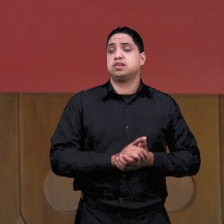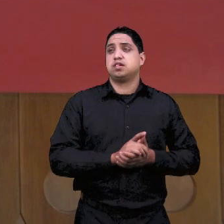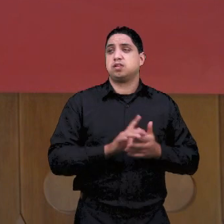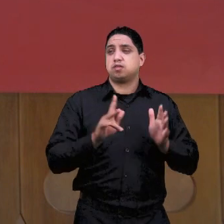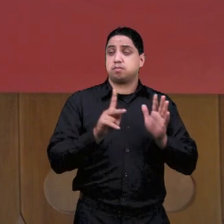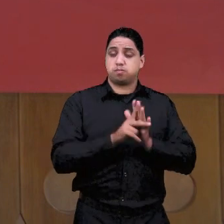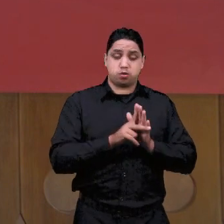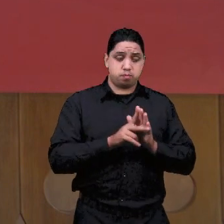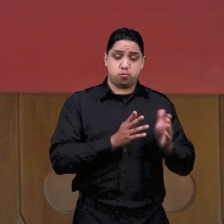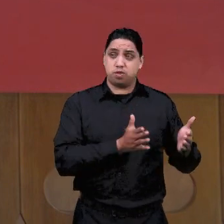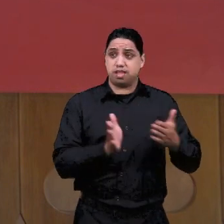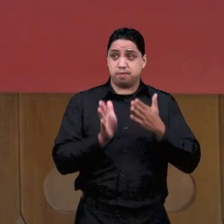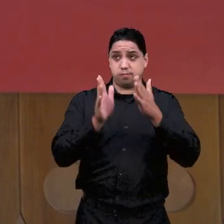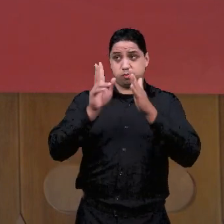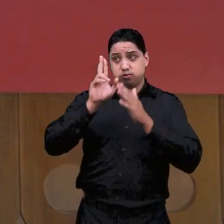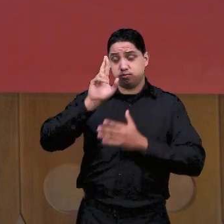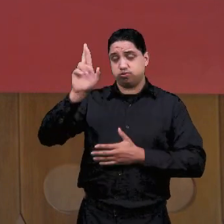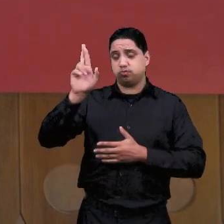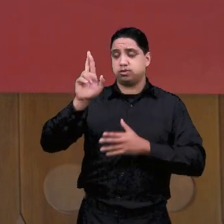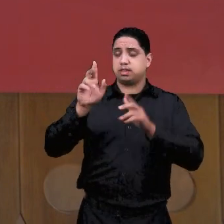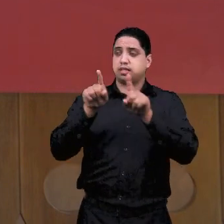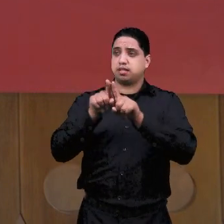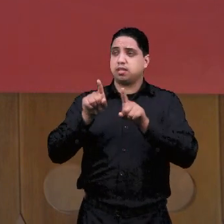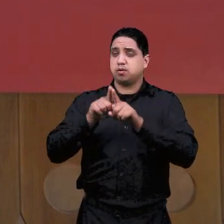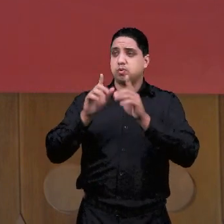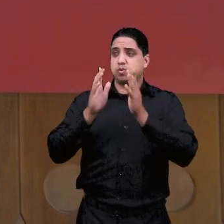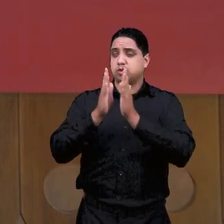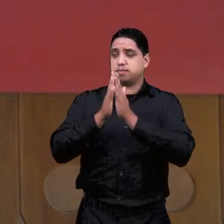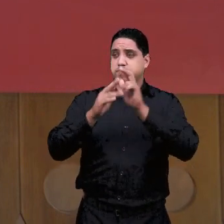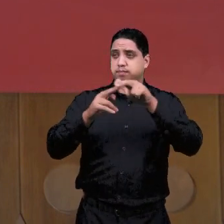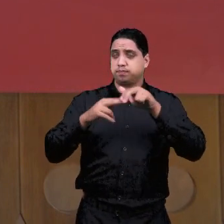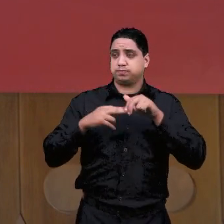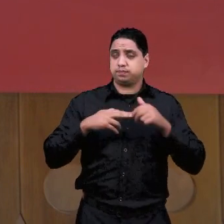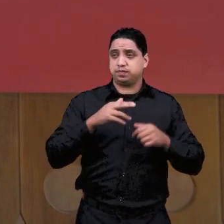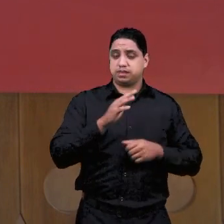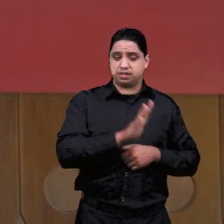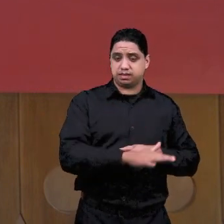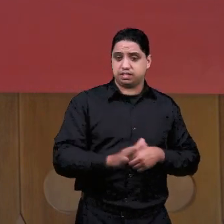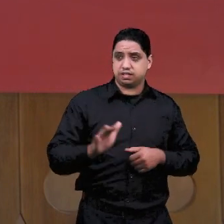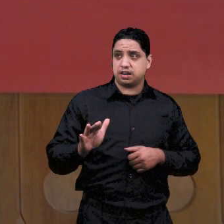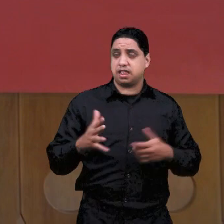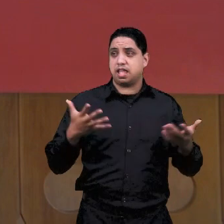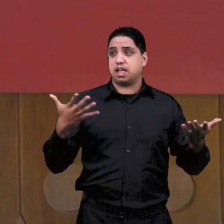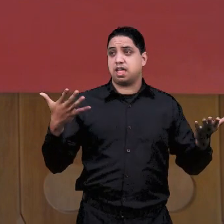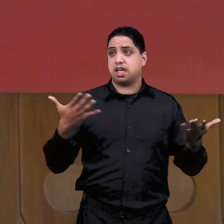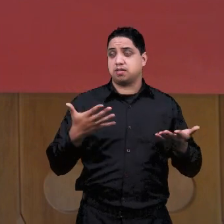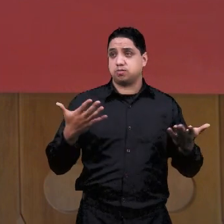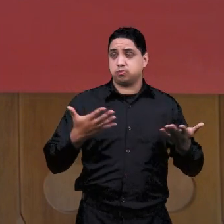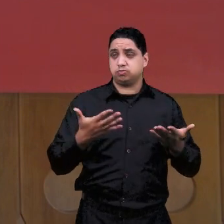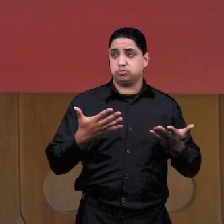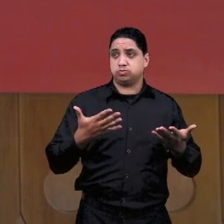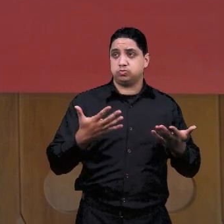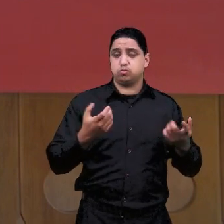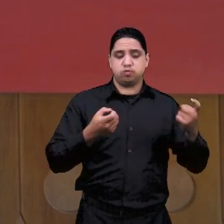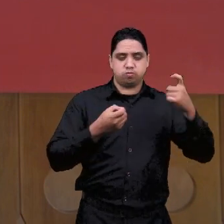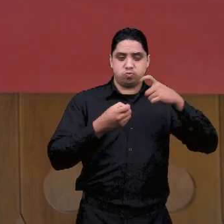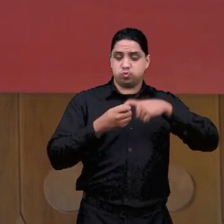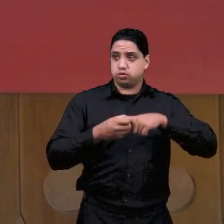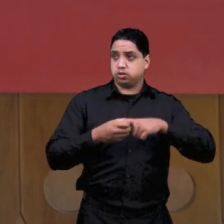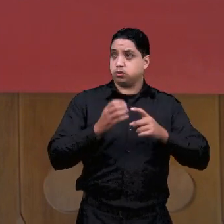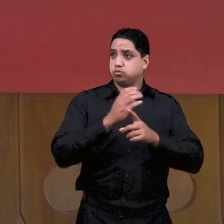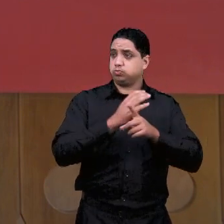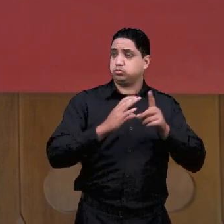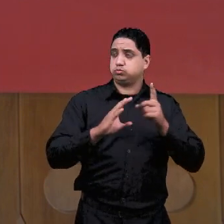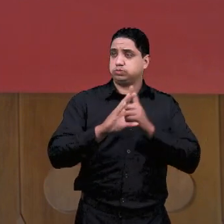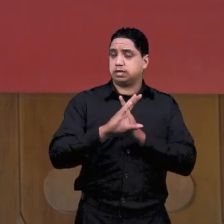du Seigneur. Nous voulons prier aussi pour les enfants qui sont en ce moment et reviennent au culte, ceux qui